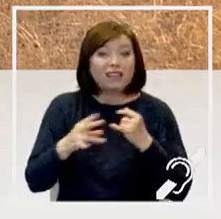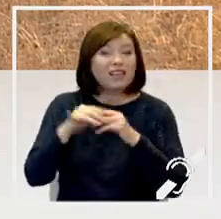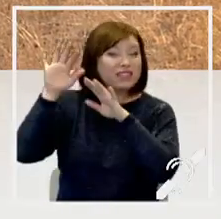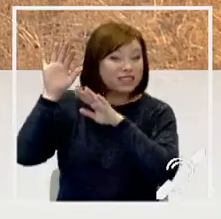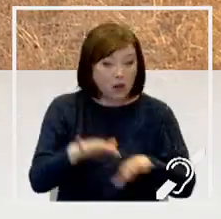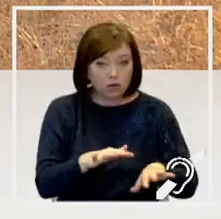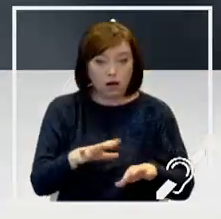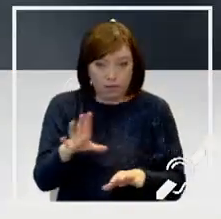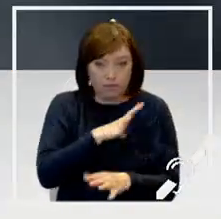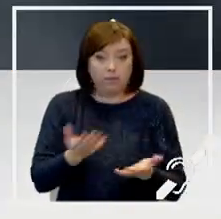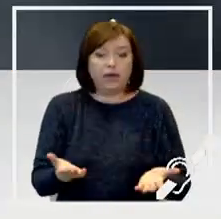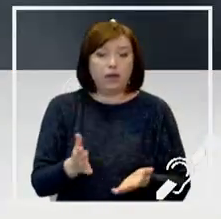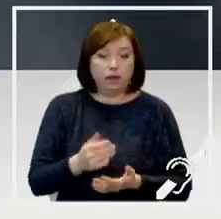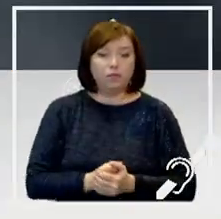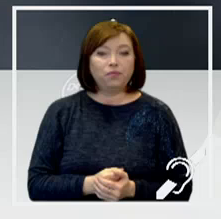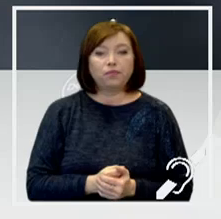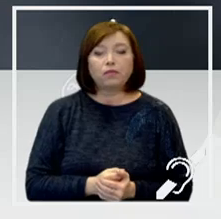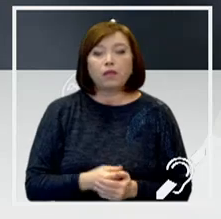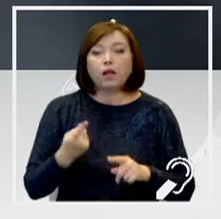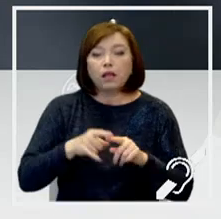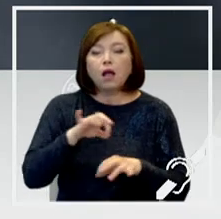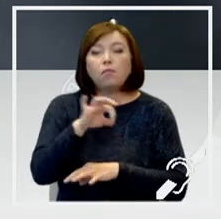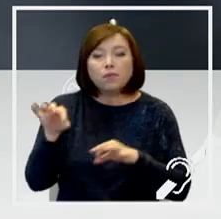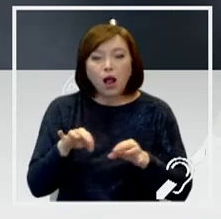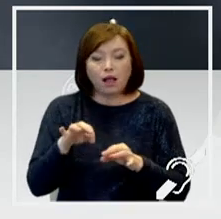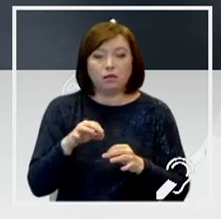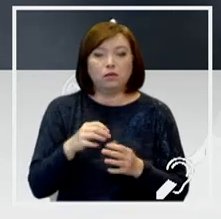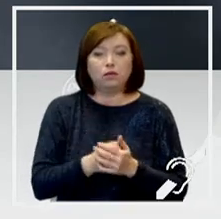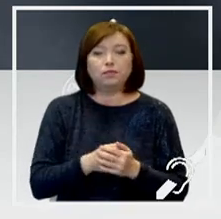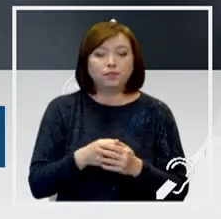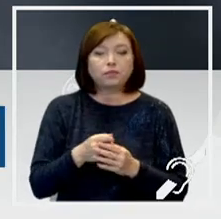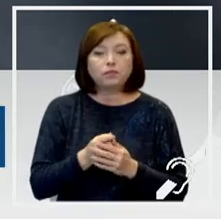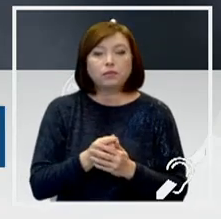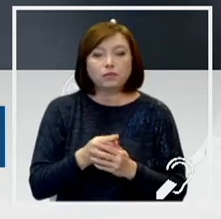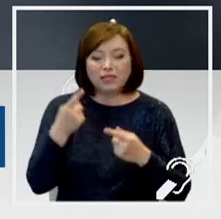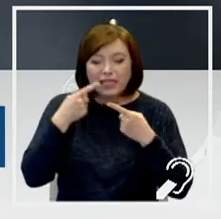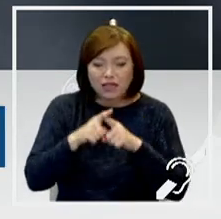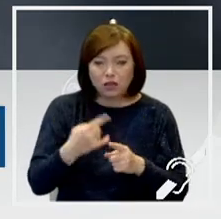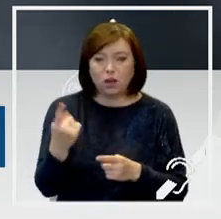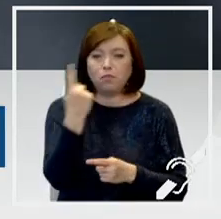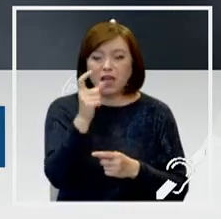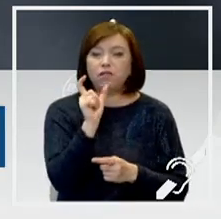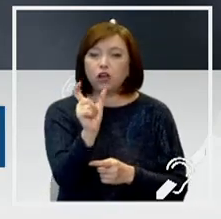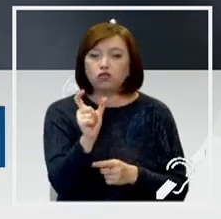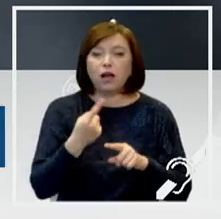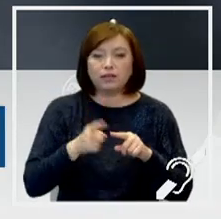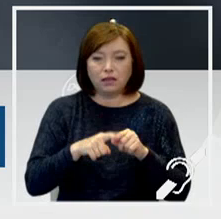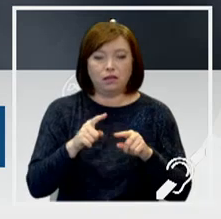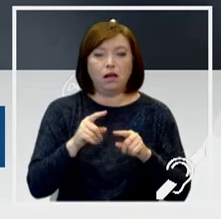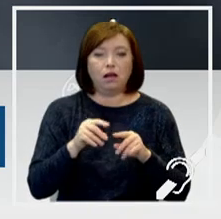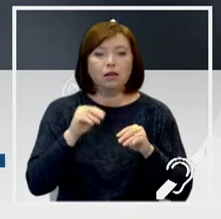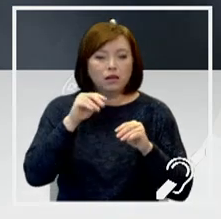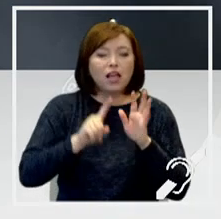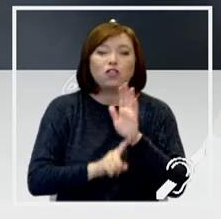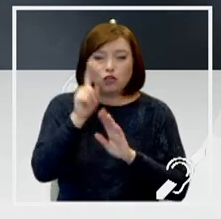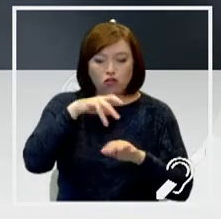tocmai de asta s-au întâmplat. Proiectantul se ocupă de faze de proiect tehnic. Prima fază va fi amenajarea